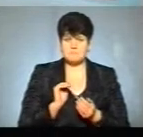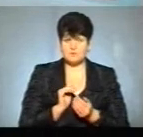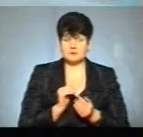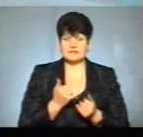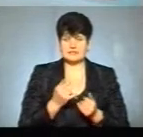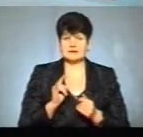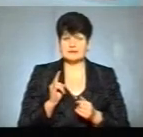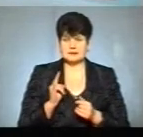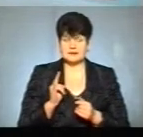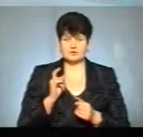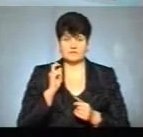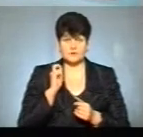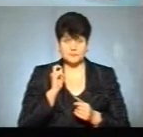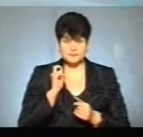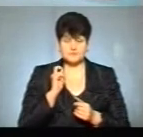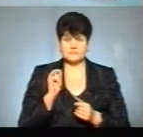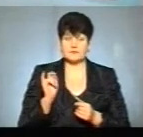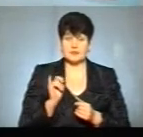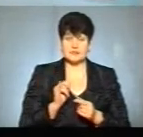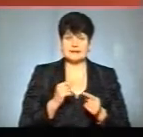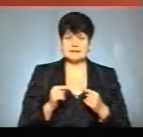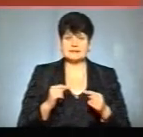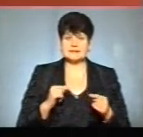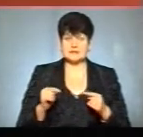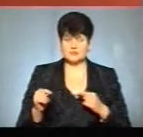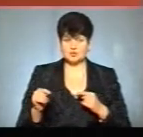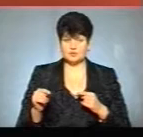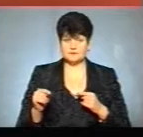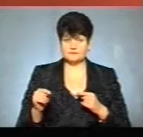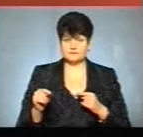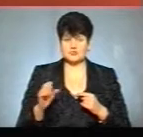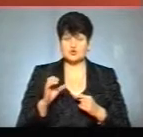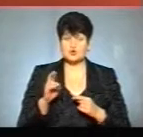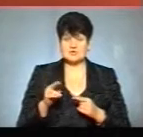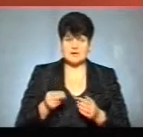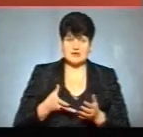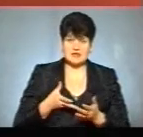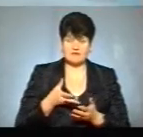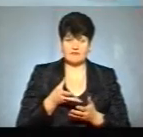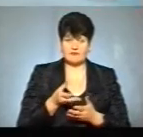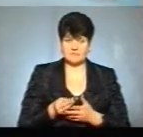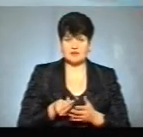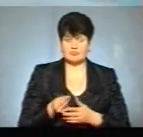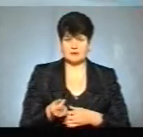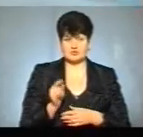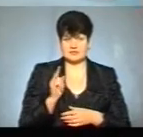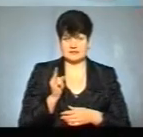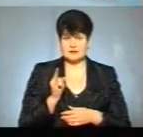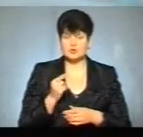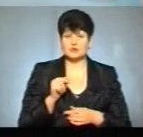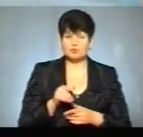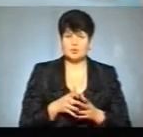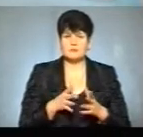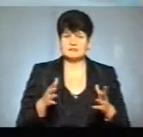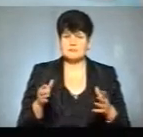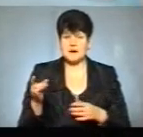дитини відповідного віку і різницею соціальних виплат, які виплачуються на дитину. Тому максимальний